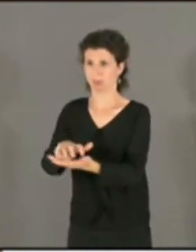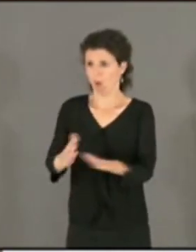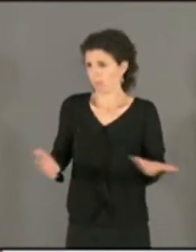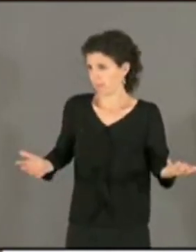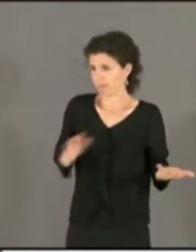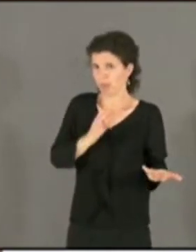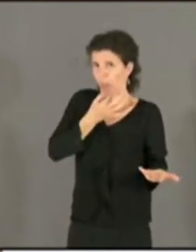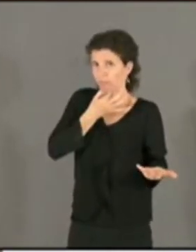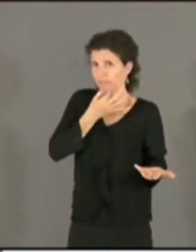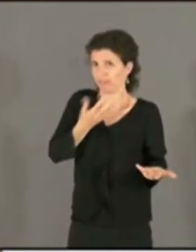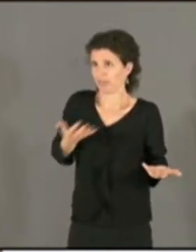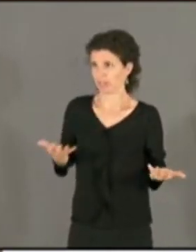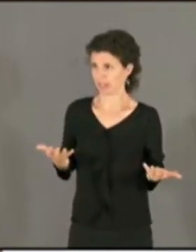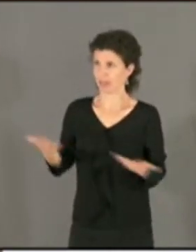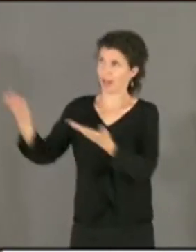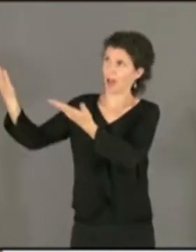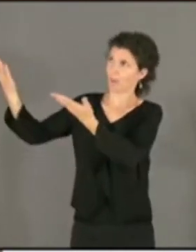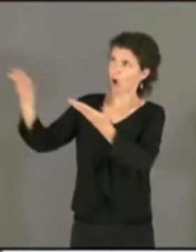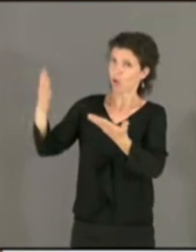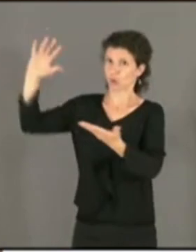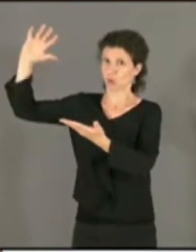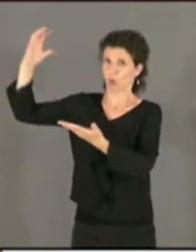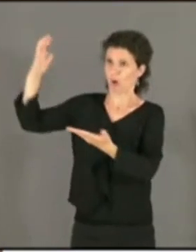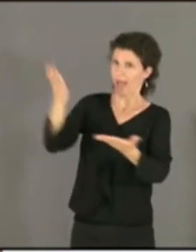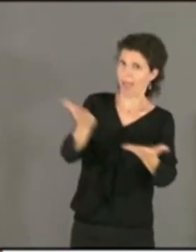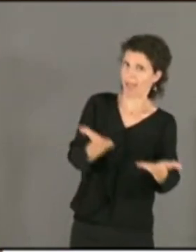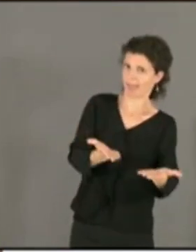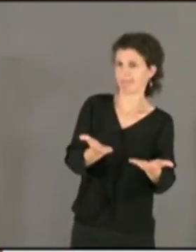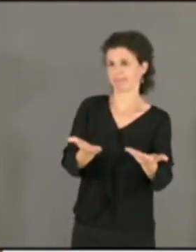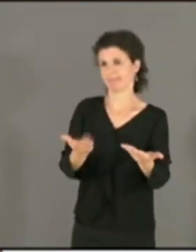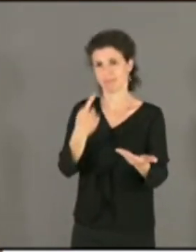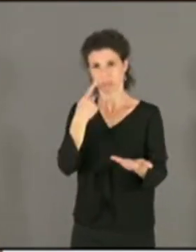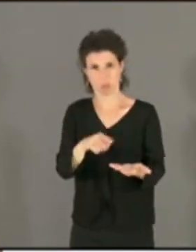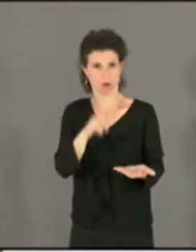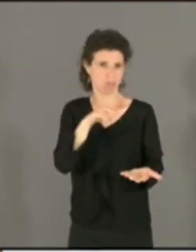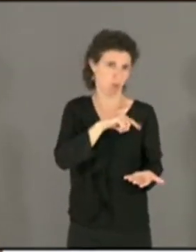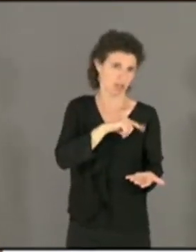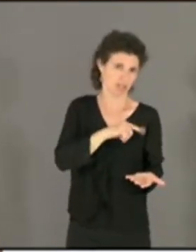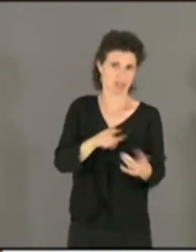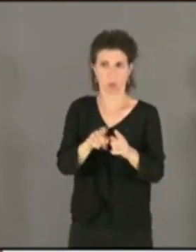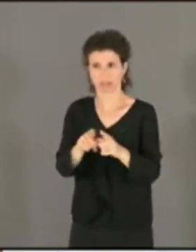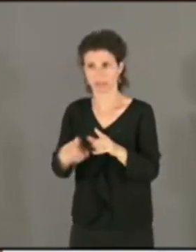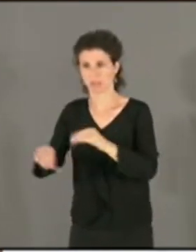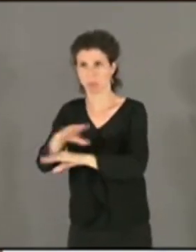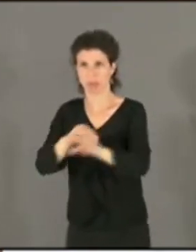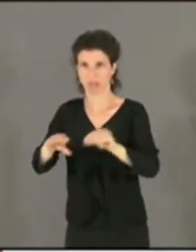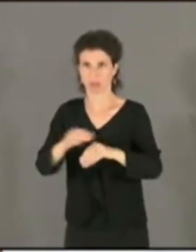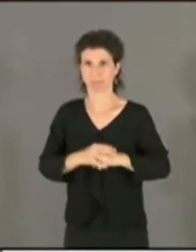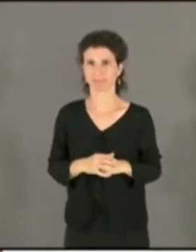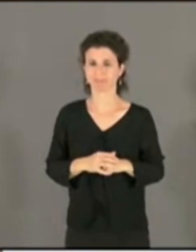apporter ces rayons de soleil, ces moyens, tant pour les policiers que pour la population. Nous